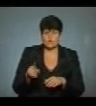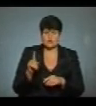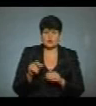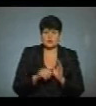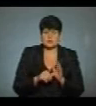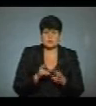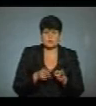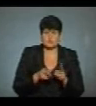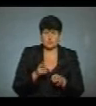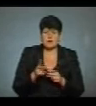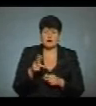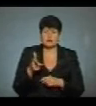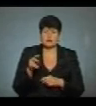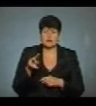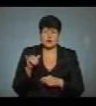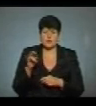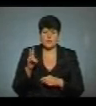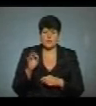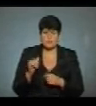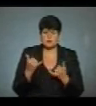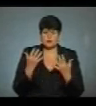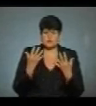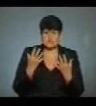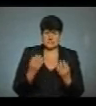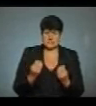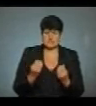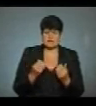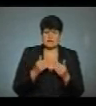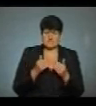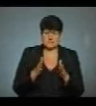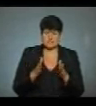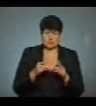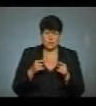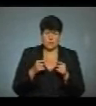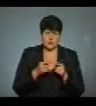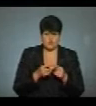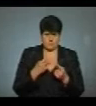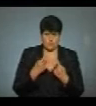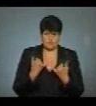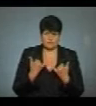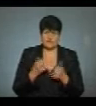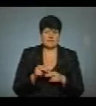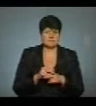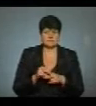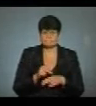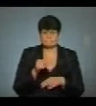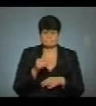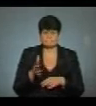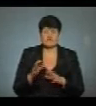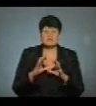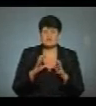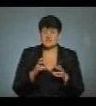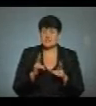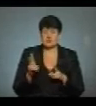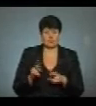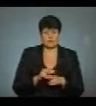прооперовано. Глаукома на сьогоднішній день, такої як відкрита кутова, про яку ми говоримо, не вилікував. В світі ще ніхто її